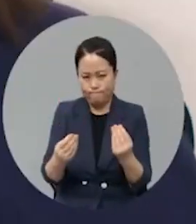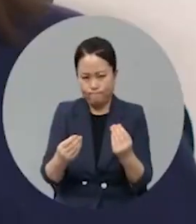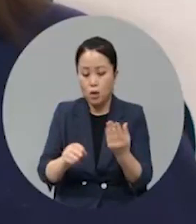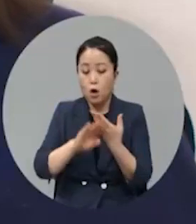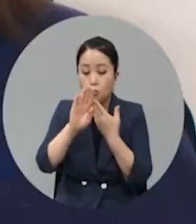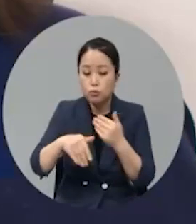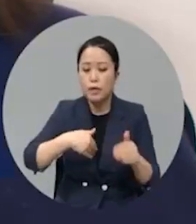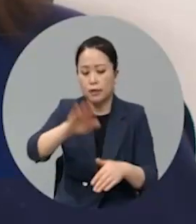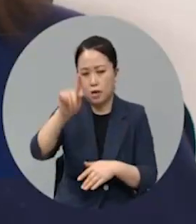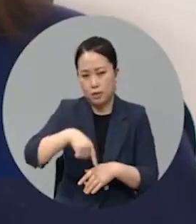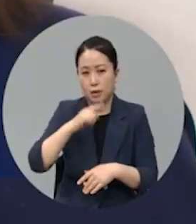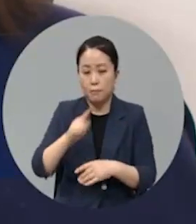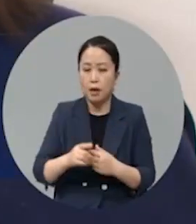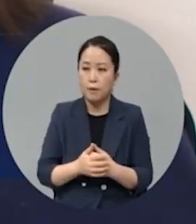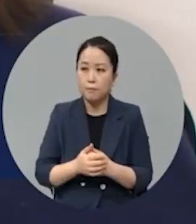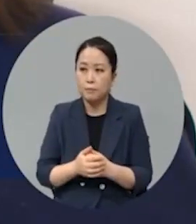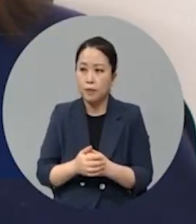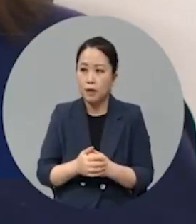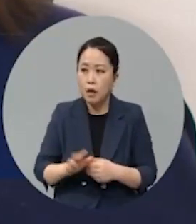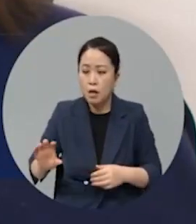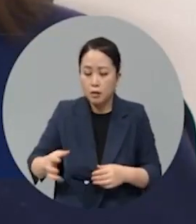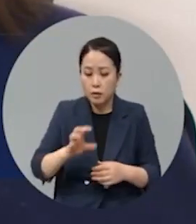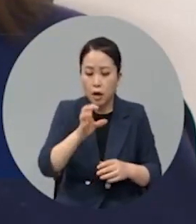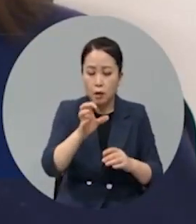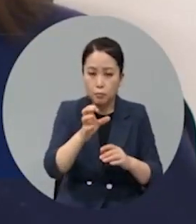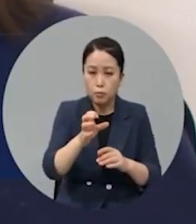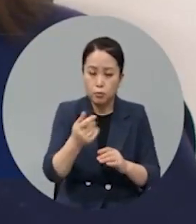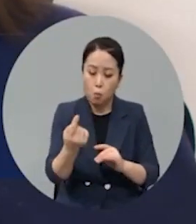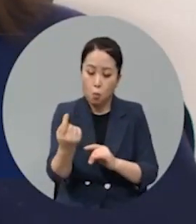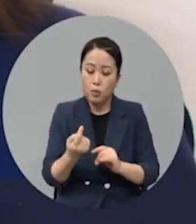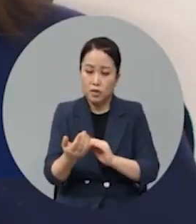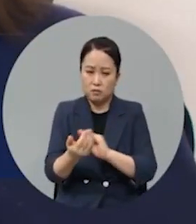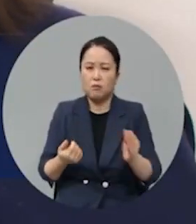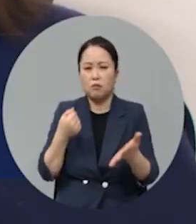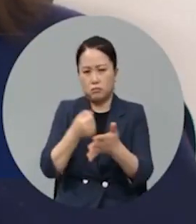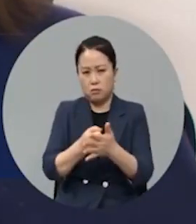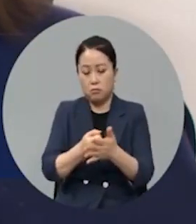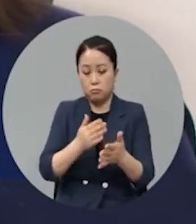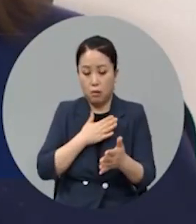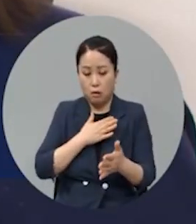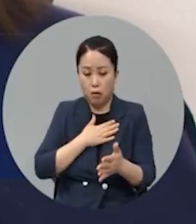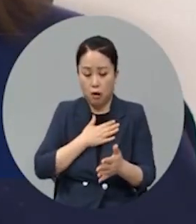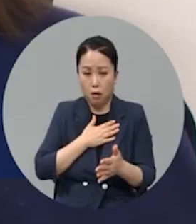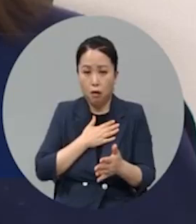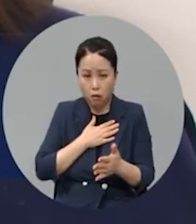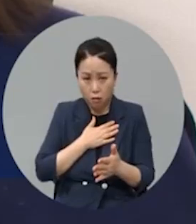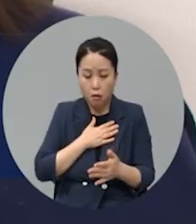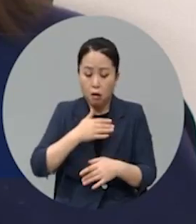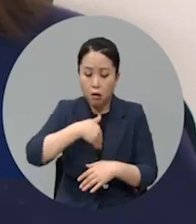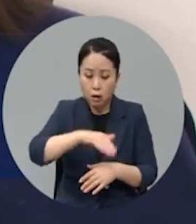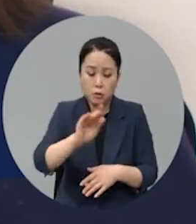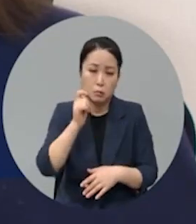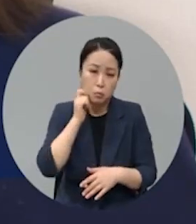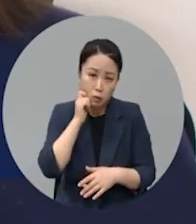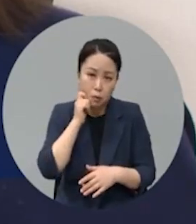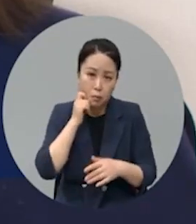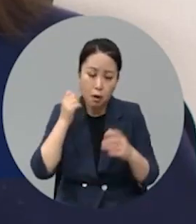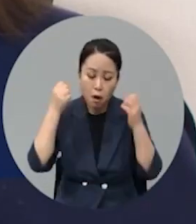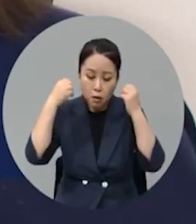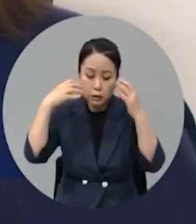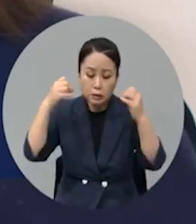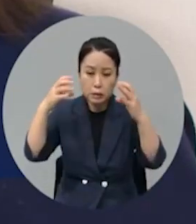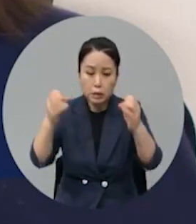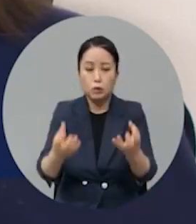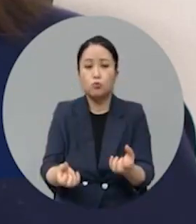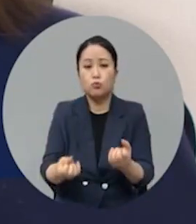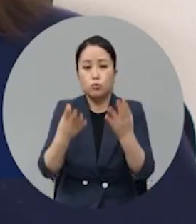전에 결정을 한 일이라서 내가 안 가면 할 수 없는 게 트리 축제를 성공적으로